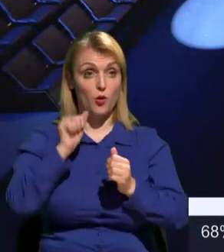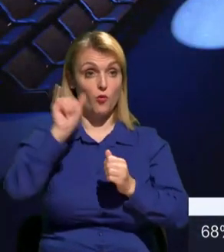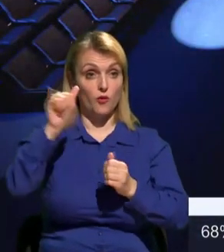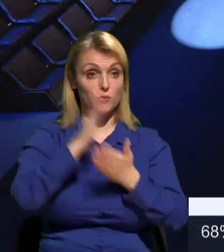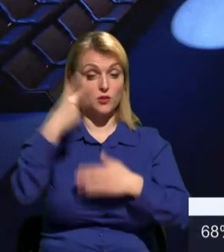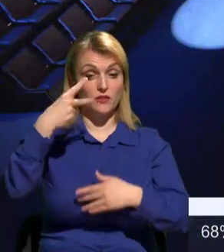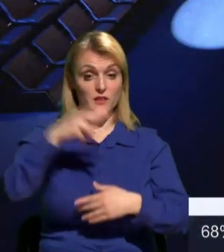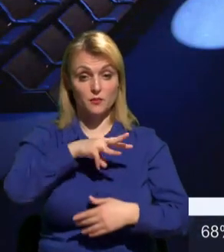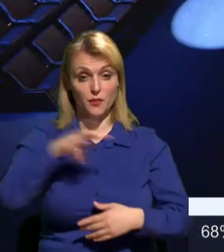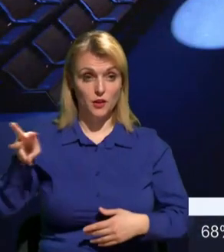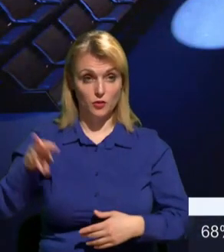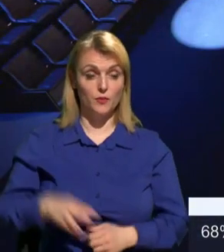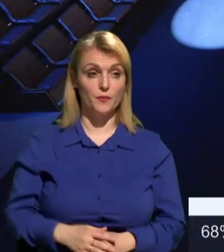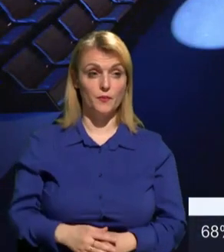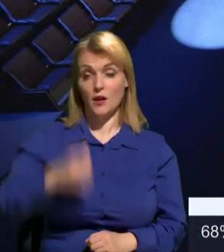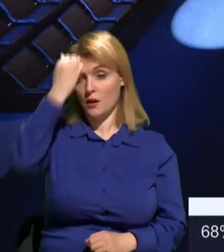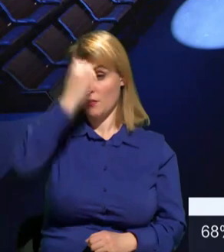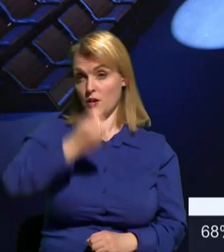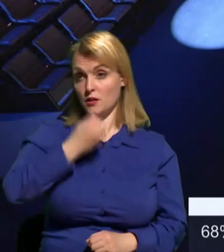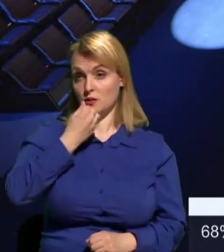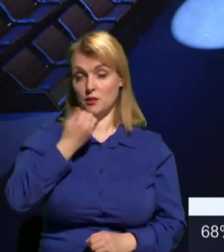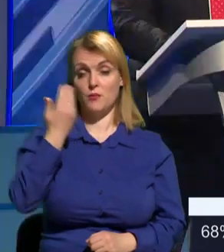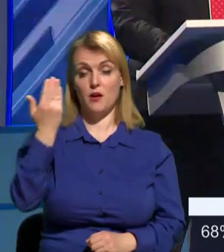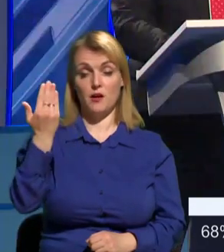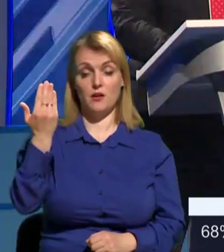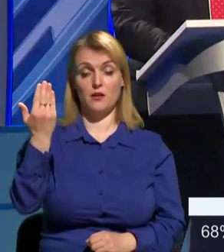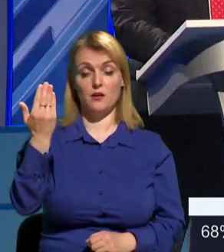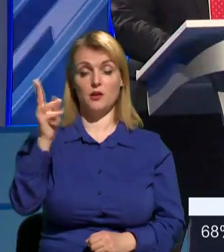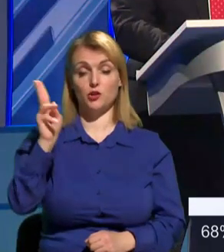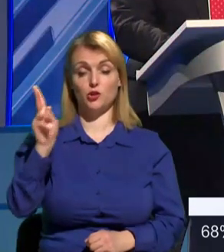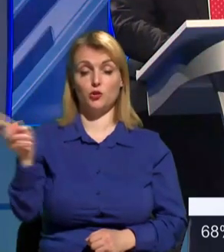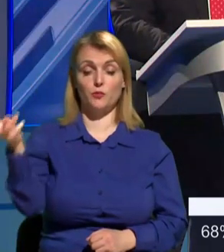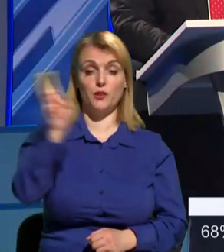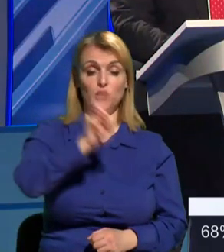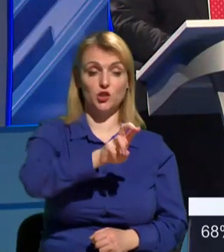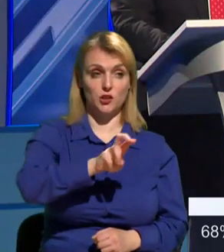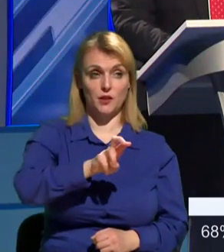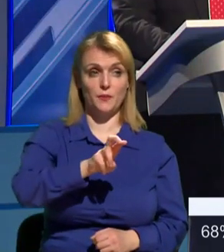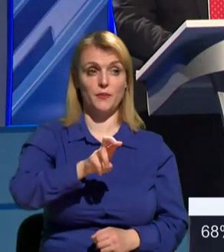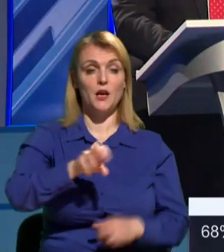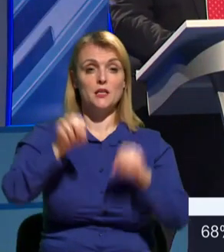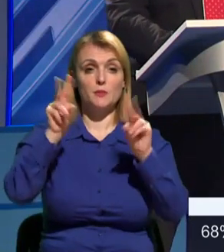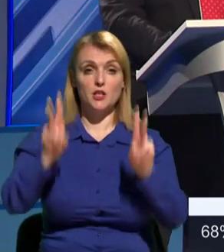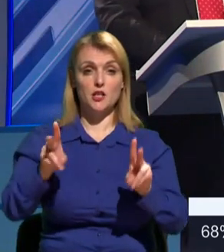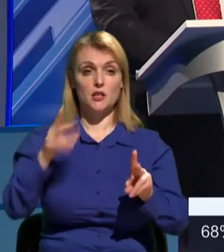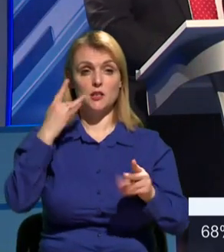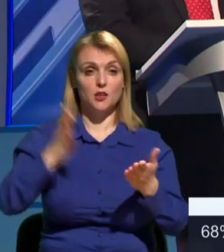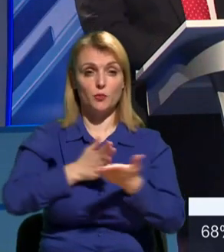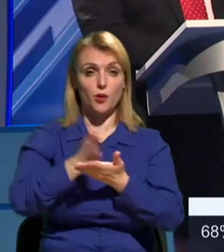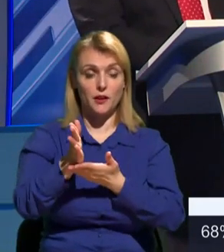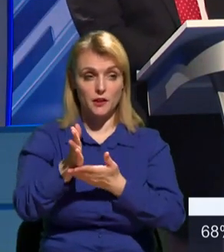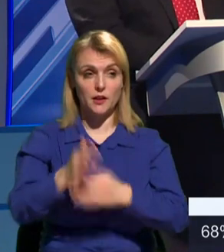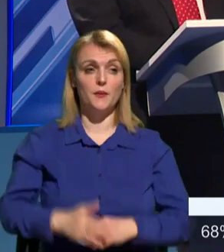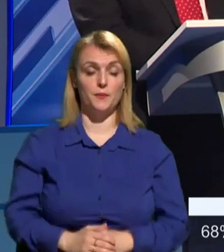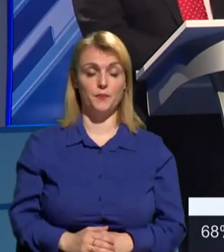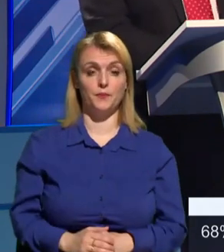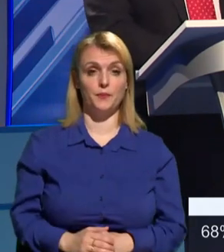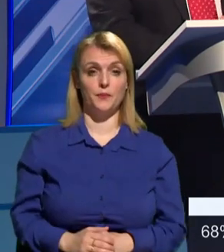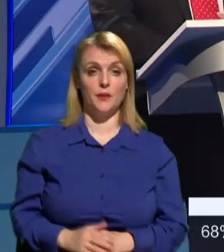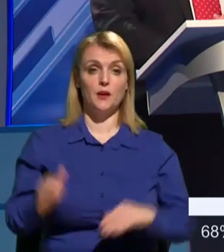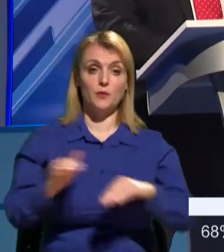minute. Așadar, salut prezența în studio a expertului în studii de securitate, politologul Aurelian Lavric. Bună seara și bine ați venit la noi! Bună